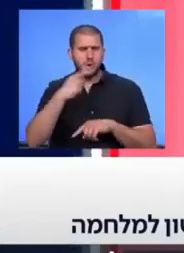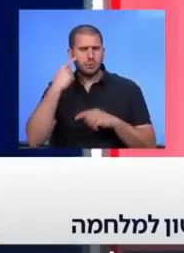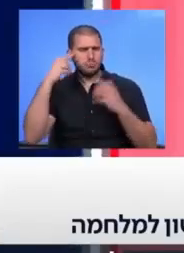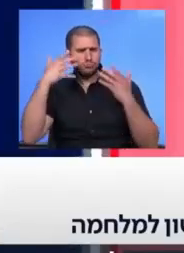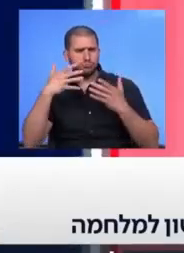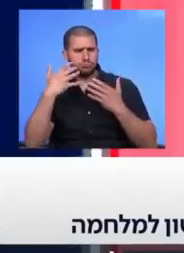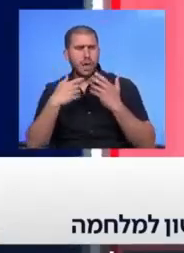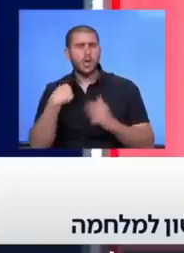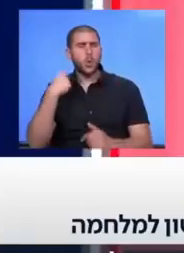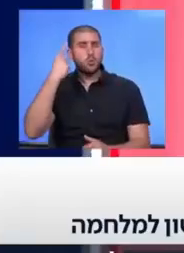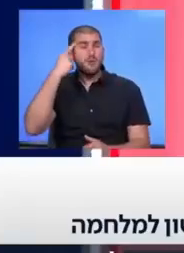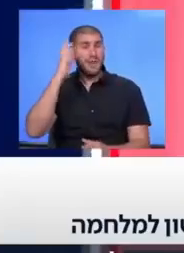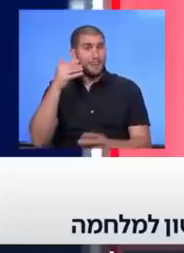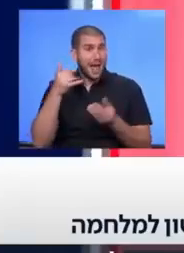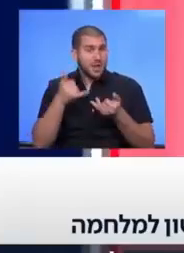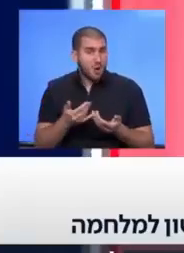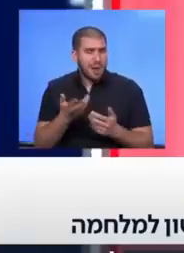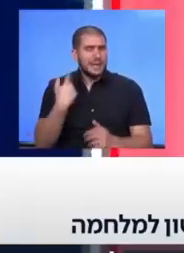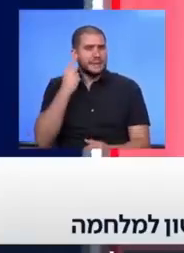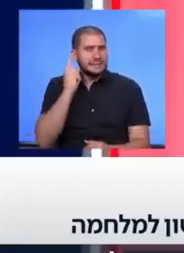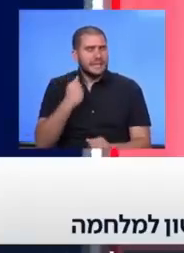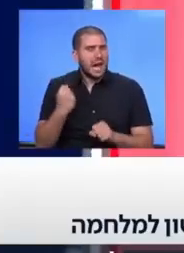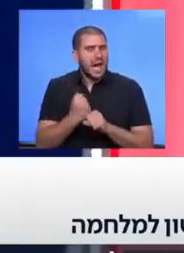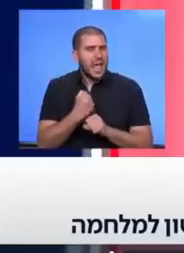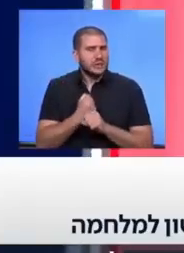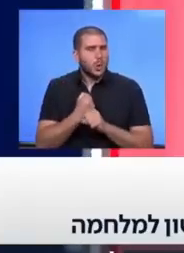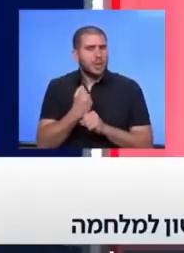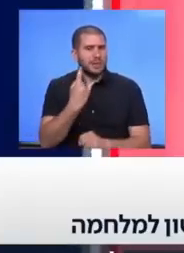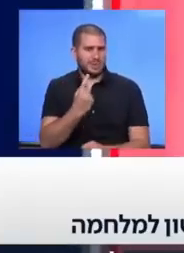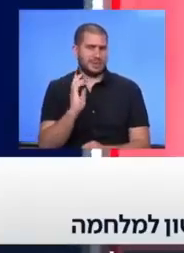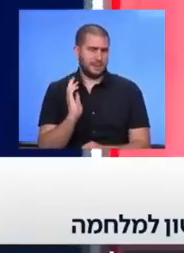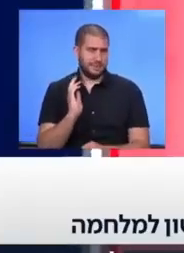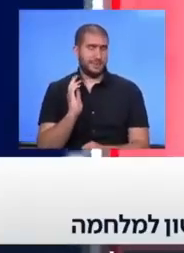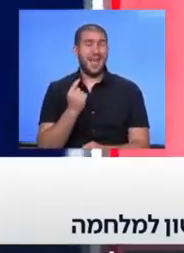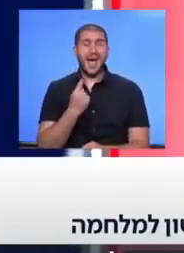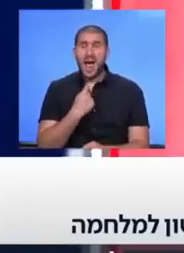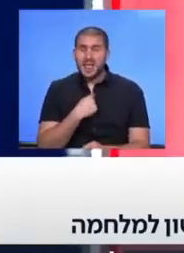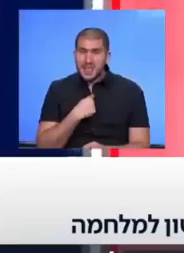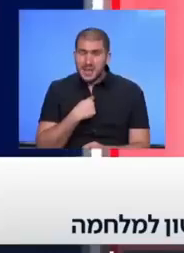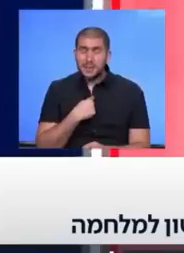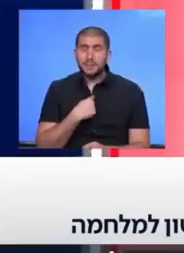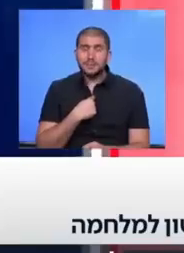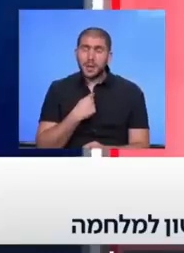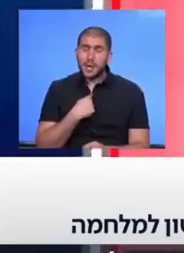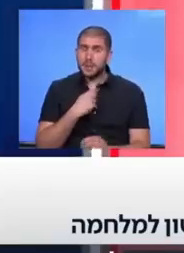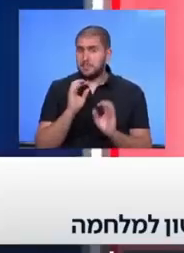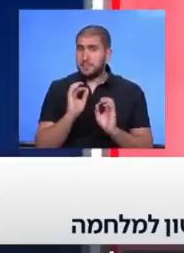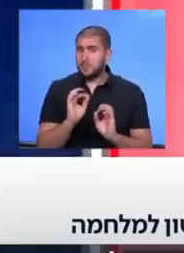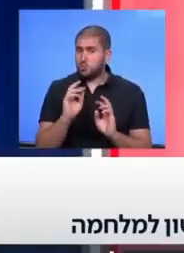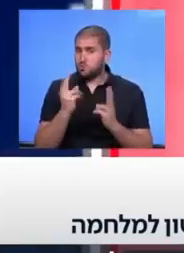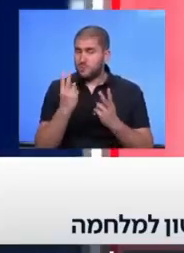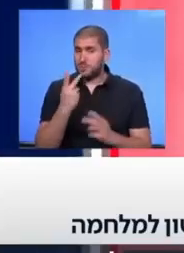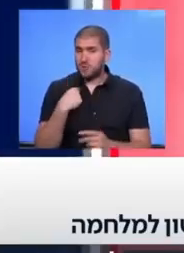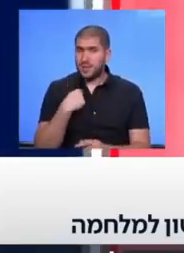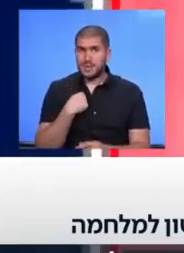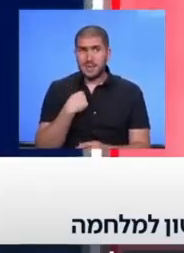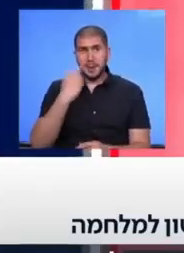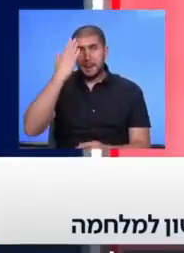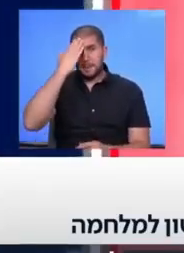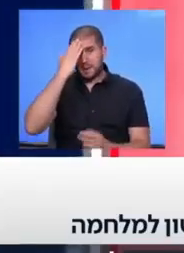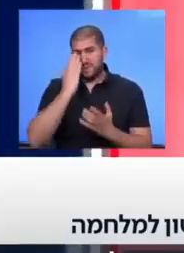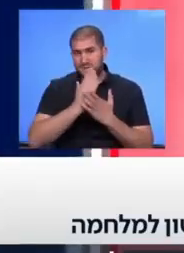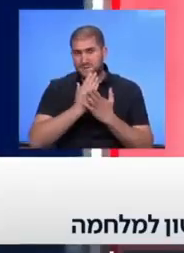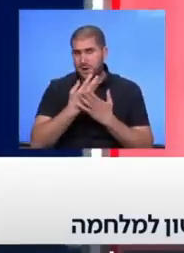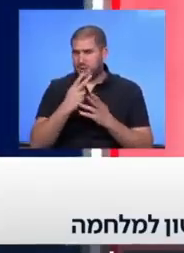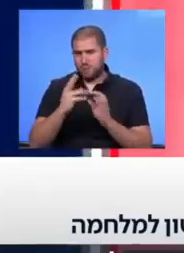אני חושב גם היום שהיה צריך לבצע את המבצע הזה, אז אני, ממש, ואני שוב פעם, ממה שאני גם מכיר, ואני לא